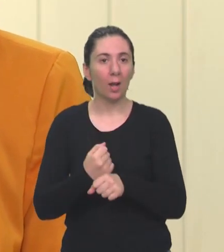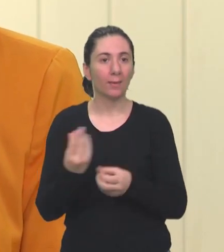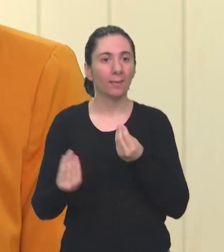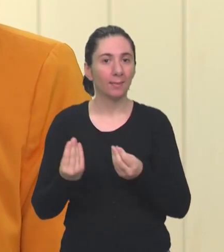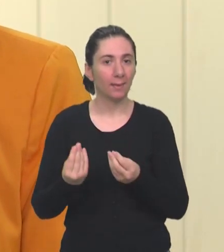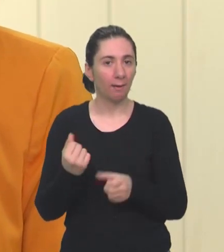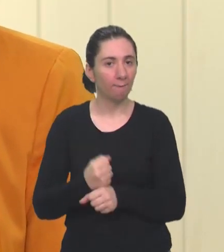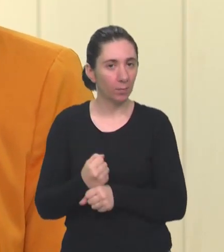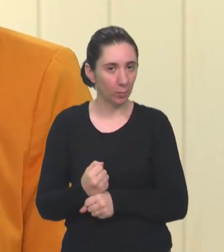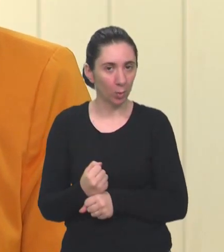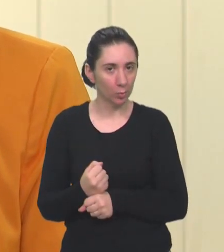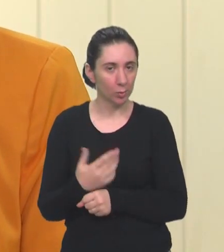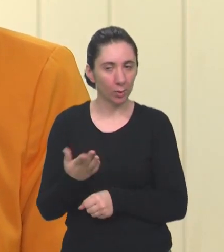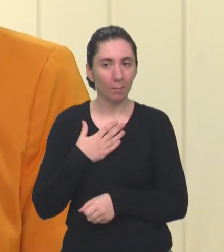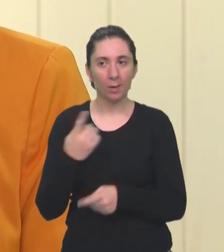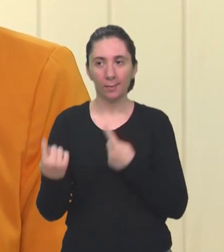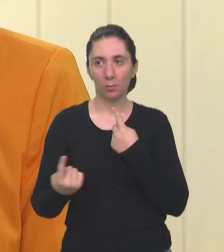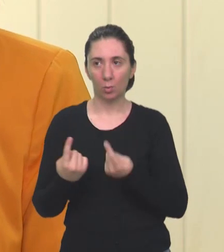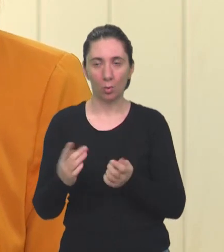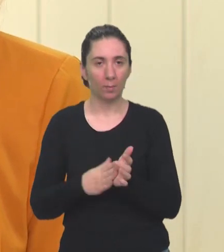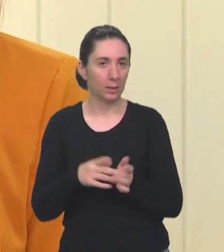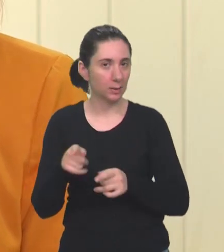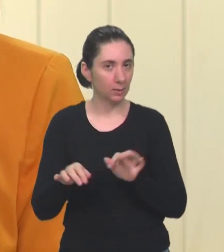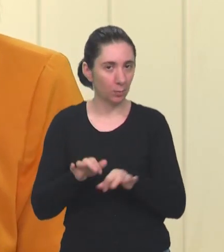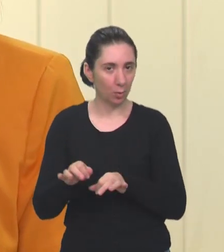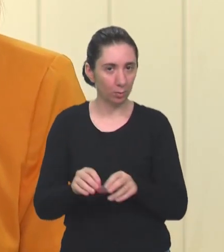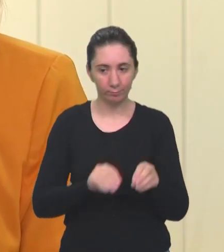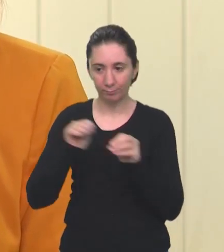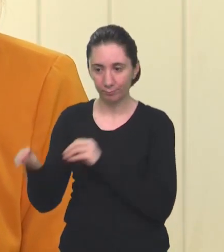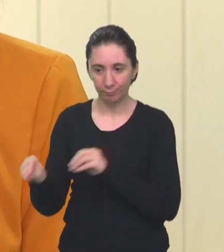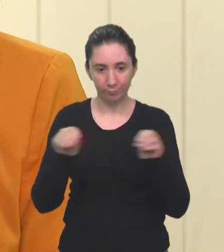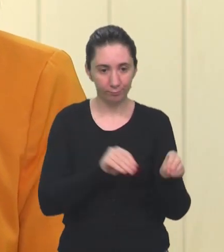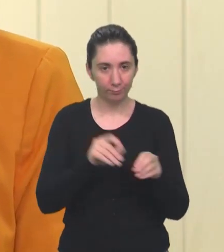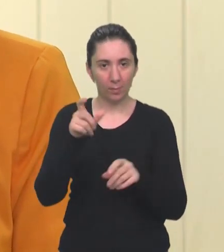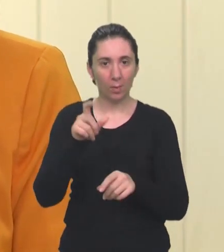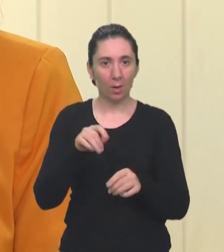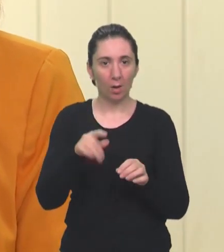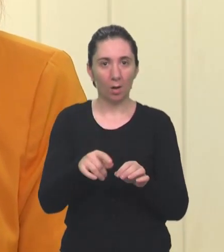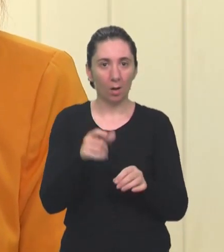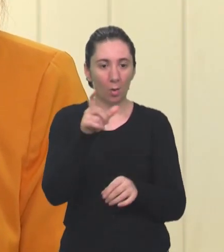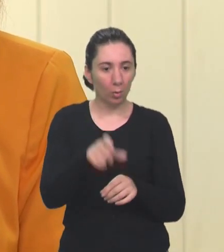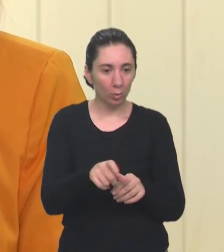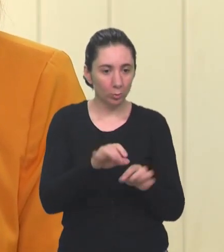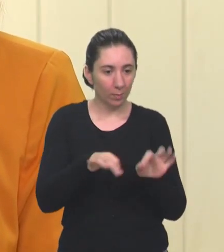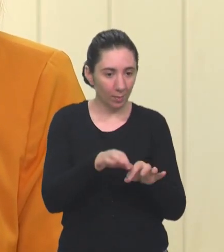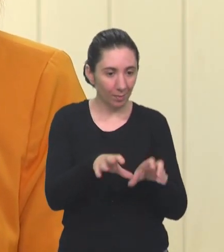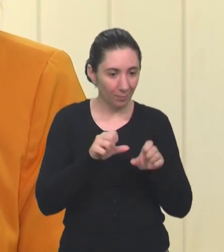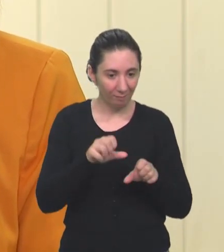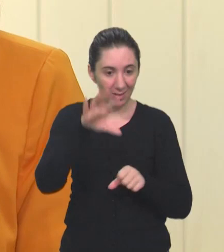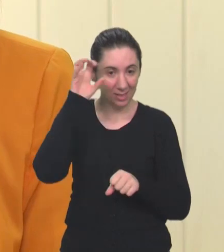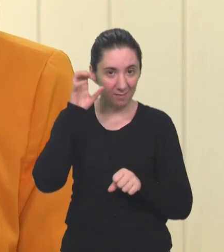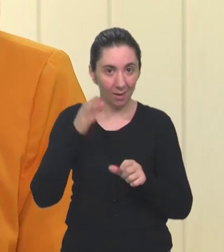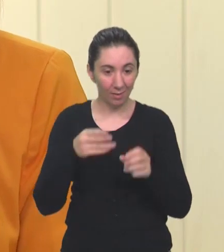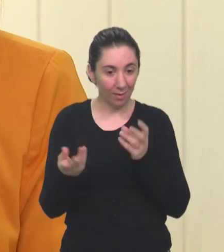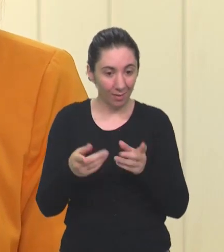posao. I onda imate događaj da s tih projekata selite osobu na osobu, taman netko prihvati,